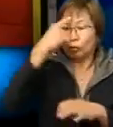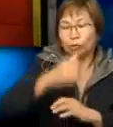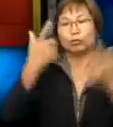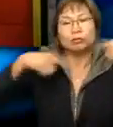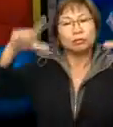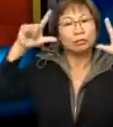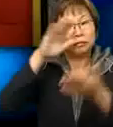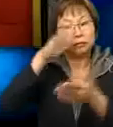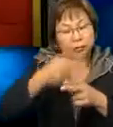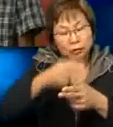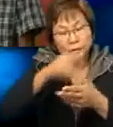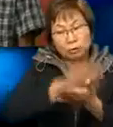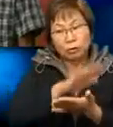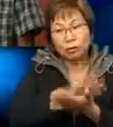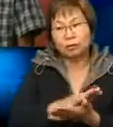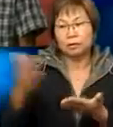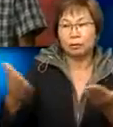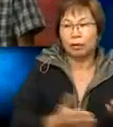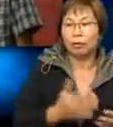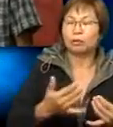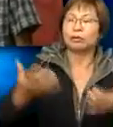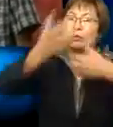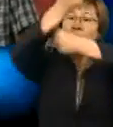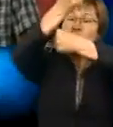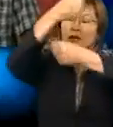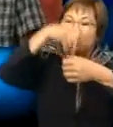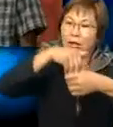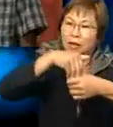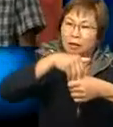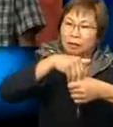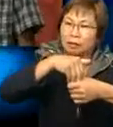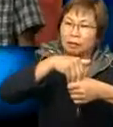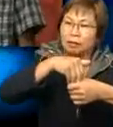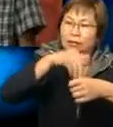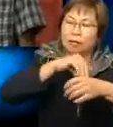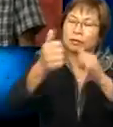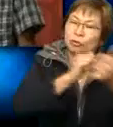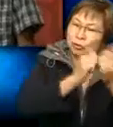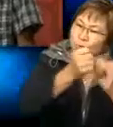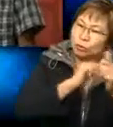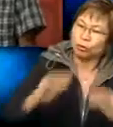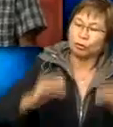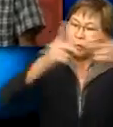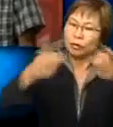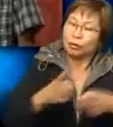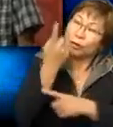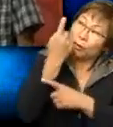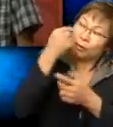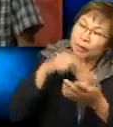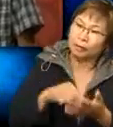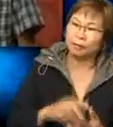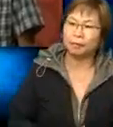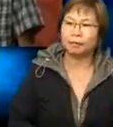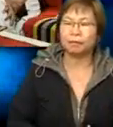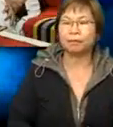untuk mengharumkan nama sekolah? Saya telah membawa pulang kejuaraan dalam sukan olahraga pada temasya sukan di peringkat daerah baru-baru